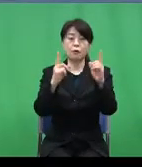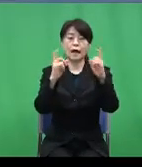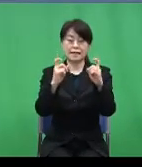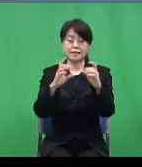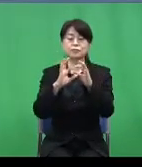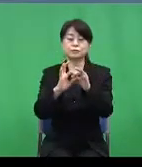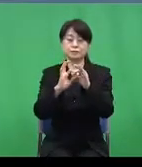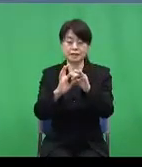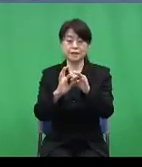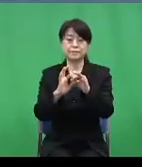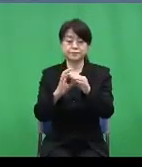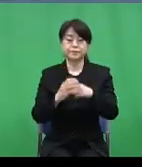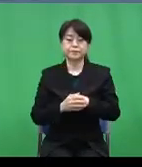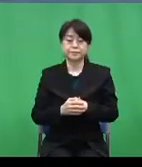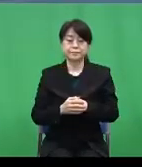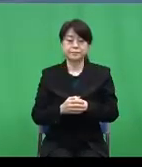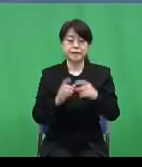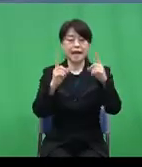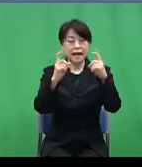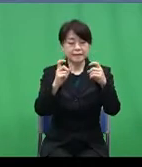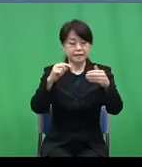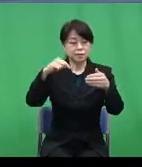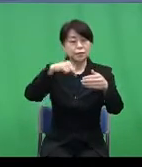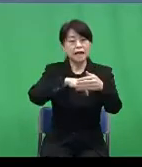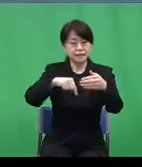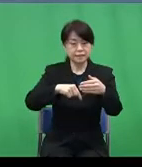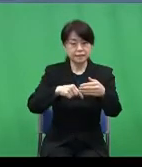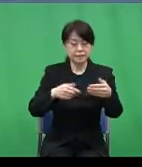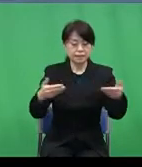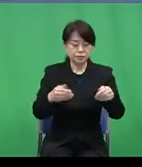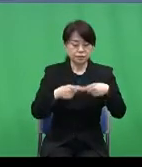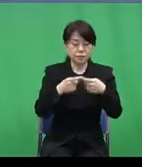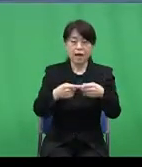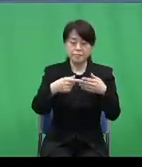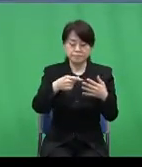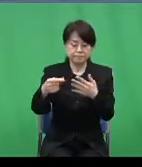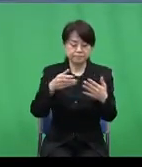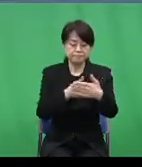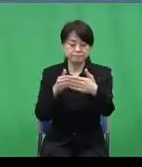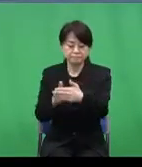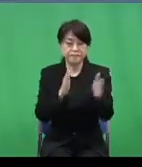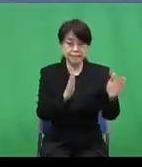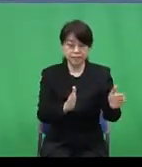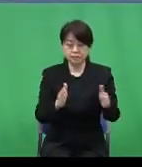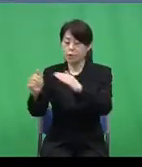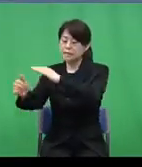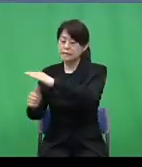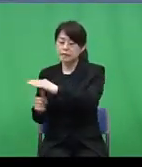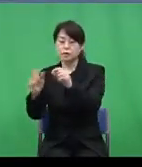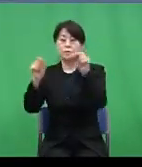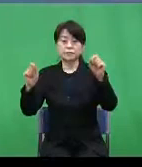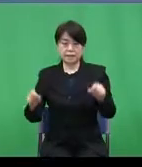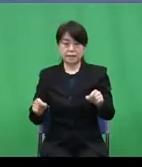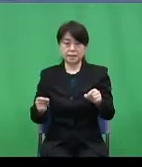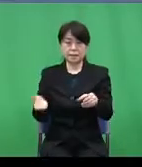で一つ教えてください。挨拶の中で就職氷河期と引きこもりの問題について触れておられて、これちょっと印象深かったんですけ